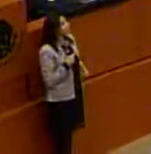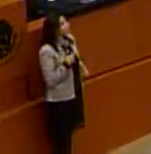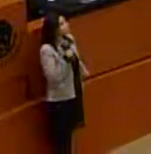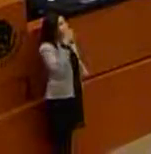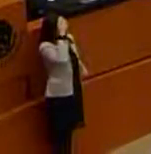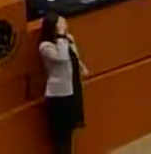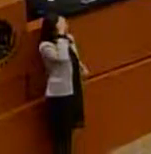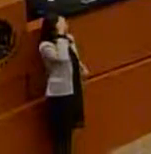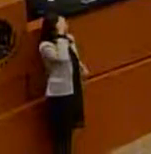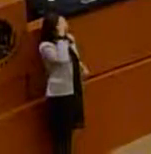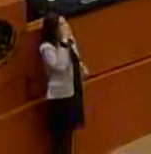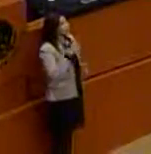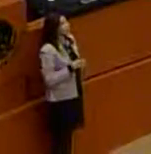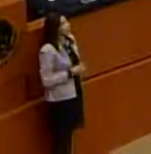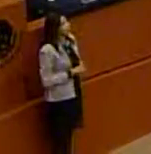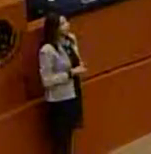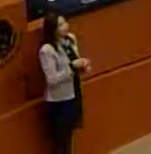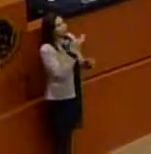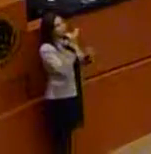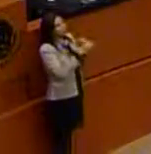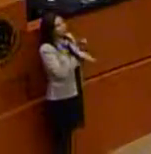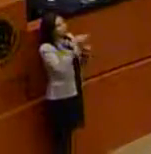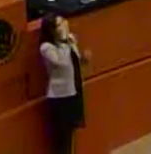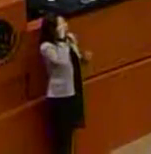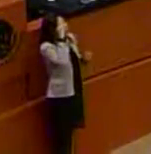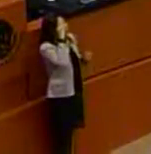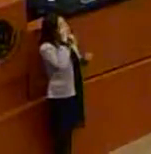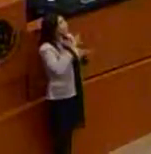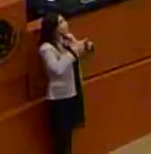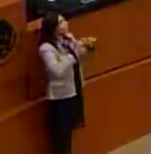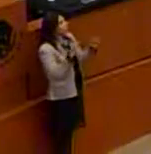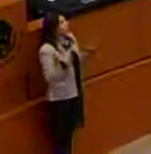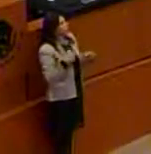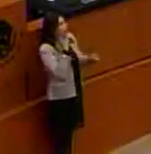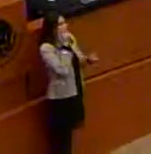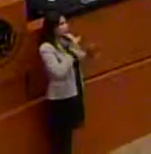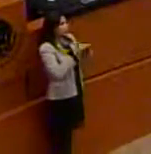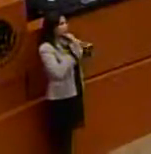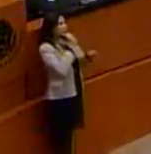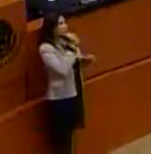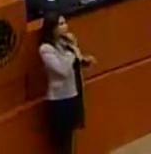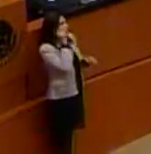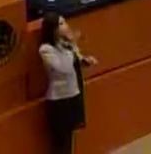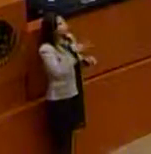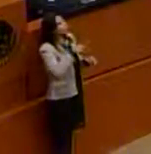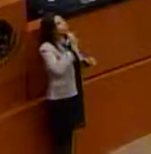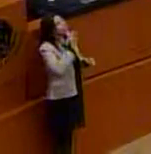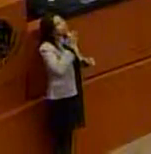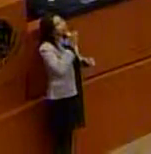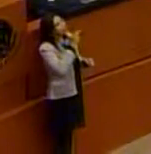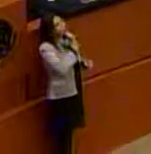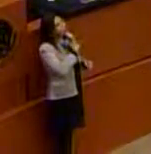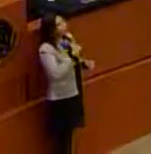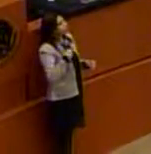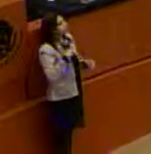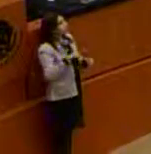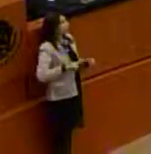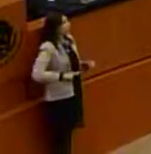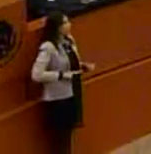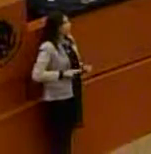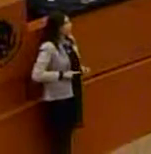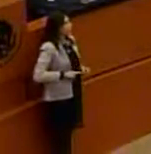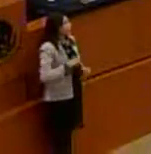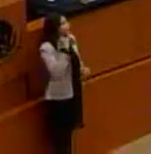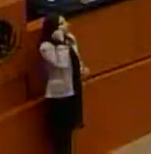final, plus personne ne voudrait travailler. Il faut dire que c'est notre propre gouvernement qui a imaginé un tel modèle de financement catastrophique